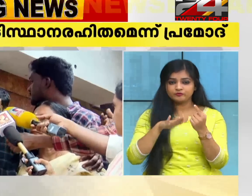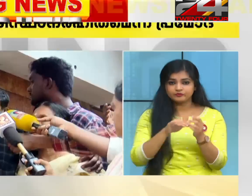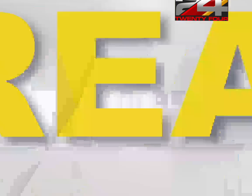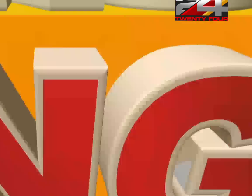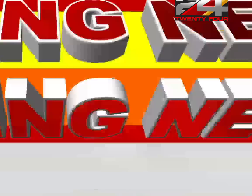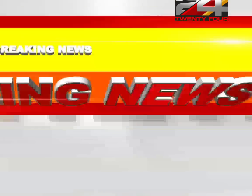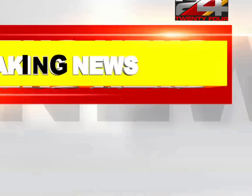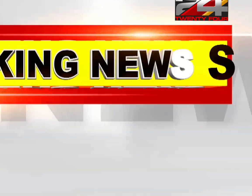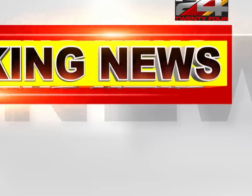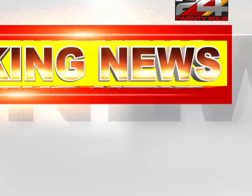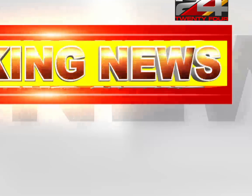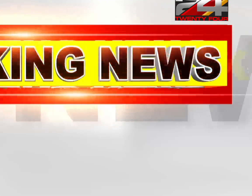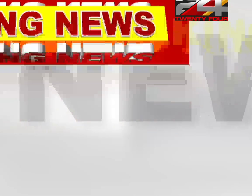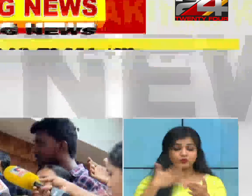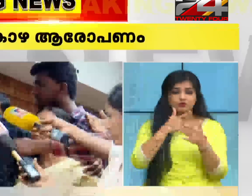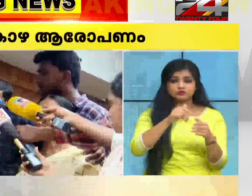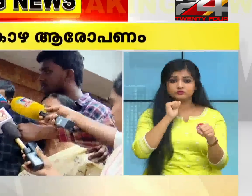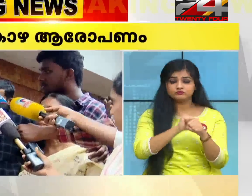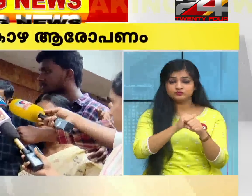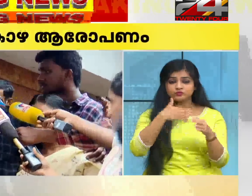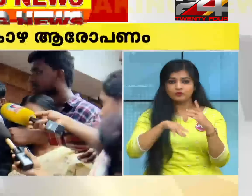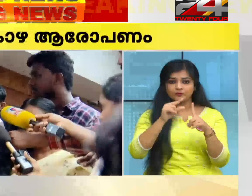പതിറ്റാണ്ടിലധികമായി താങ്കൾ പ്രവർത്തിക്കുന്ന ഒരു പ്രസ്ഥാനം,